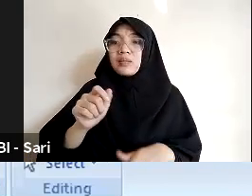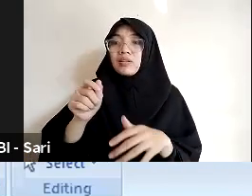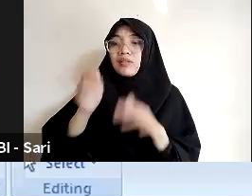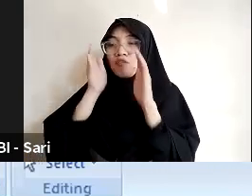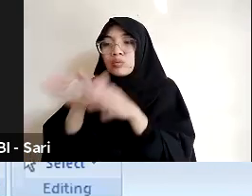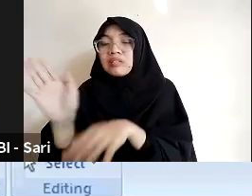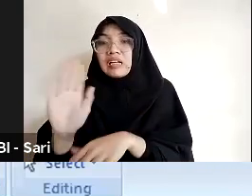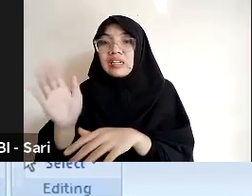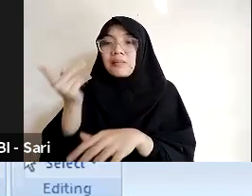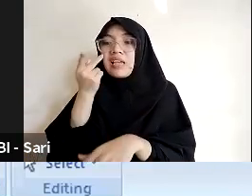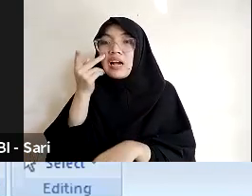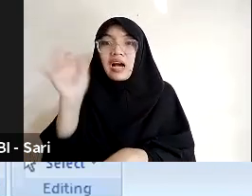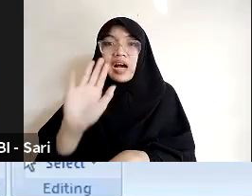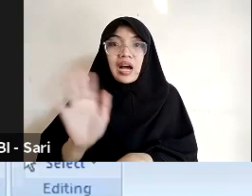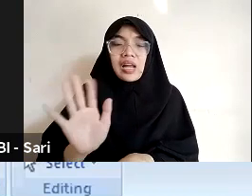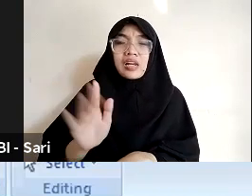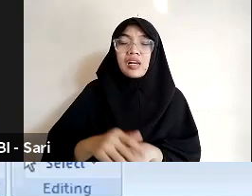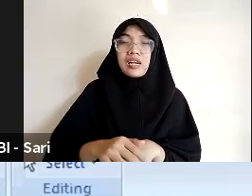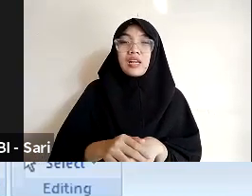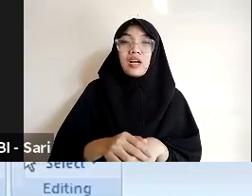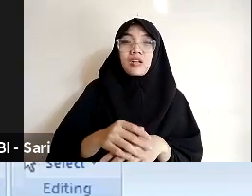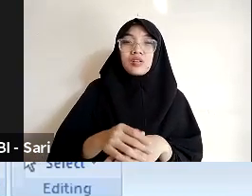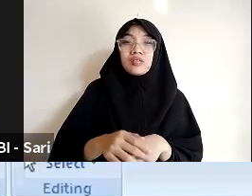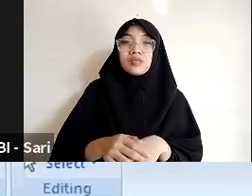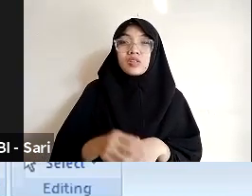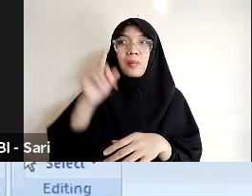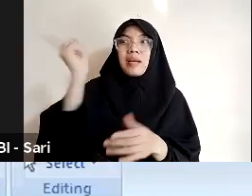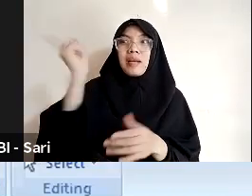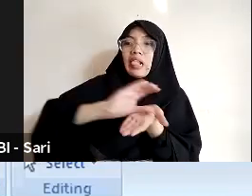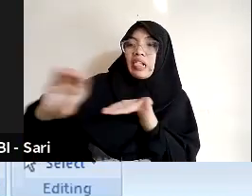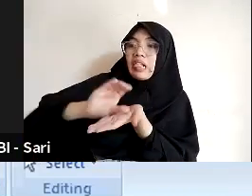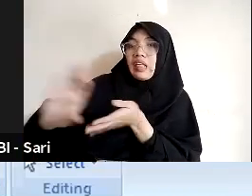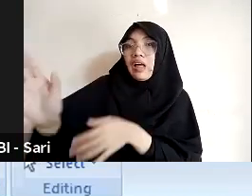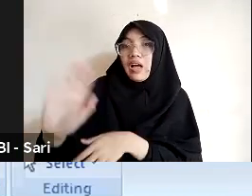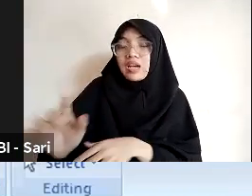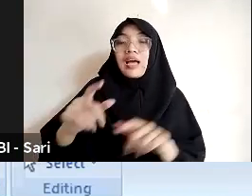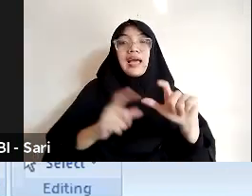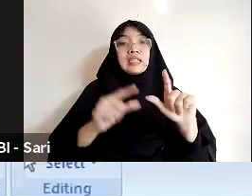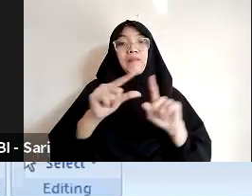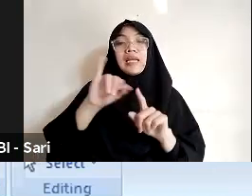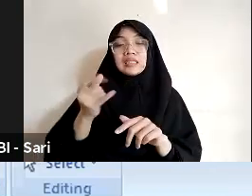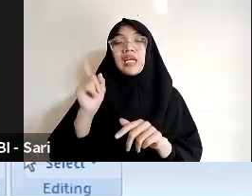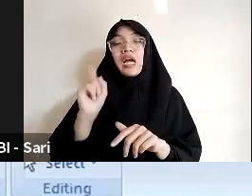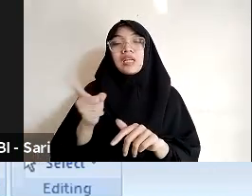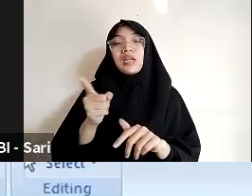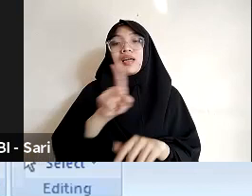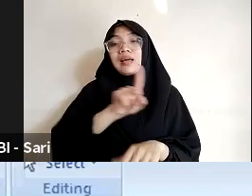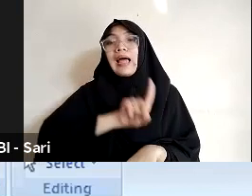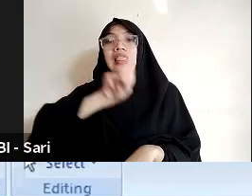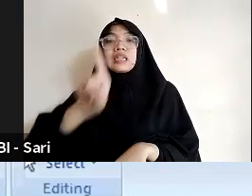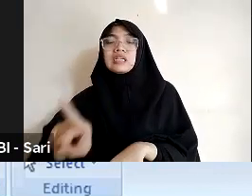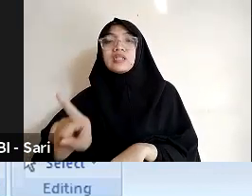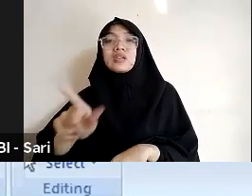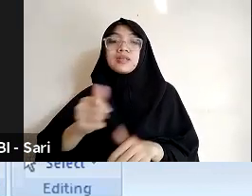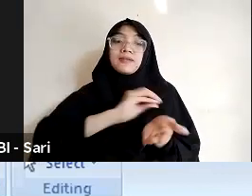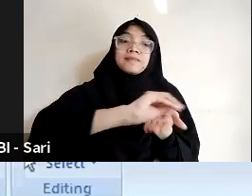keluar makanan dari pemerintah, maka SPD mencoba hadir dan kemudian memberikan makanan sebagai